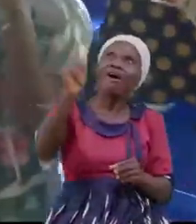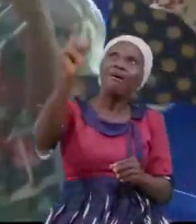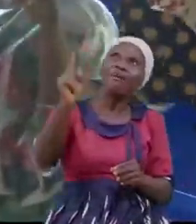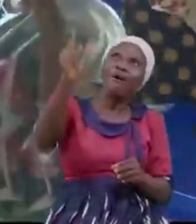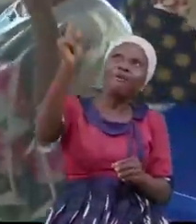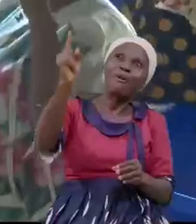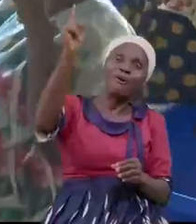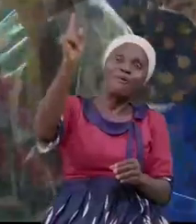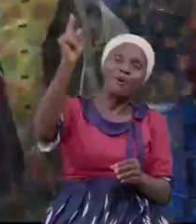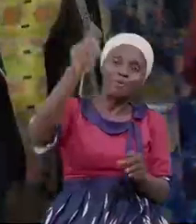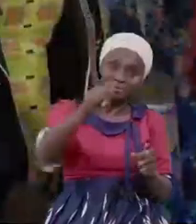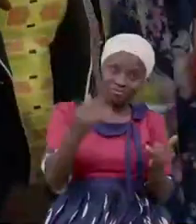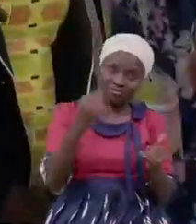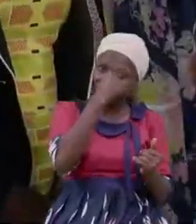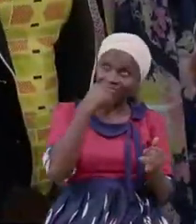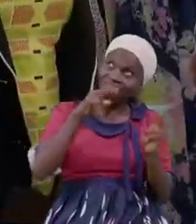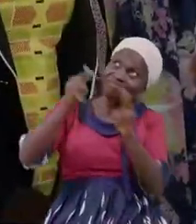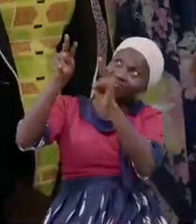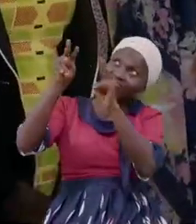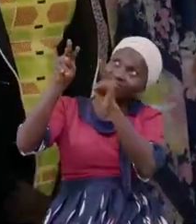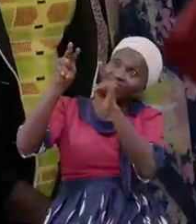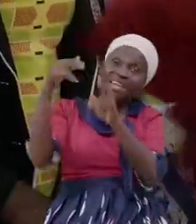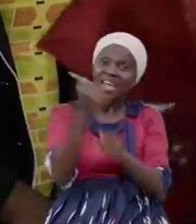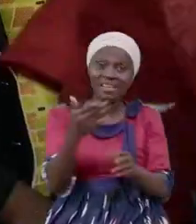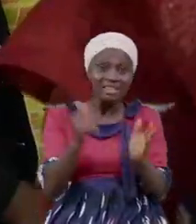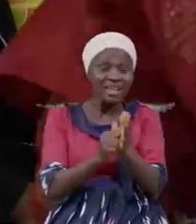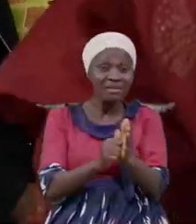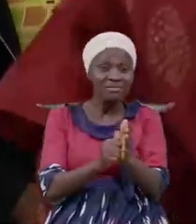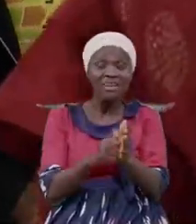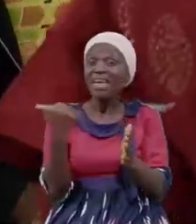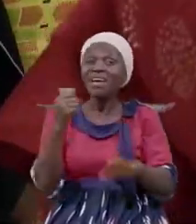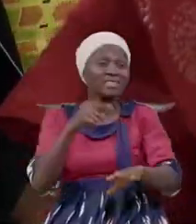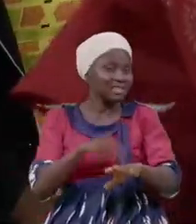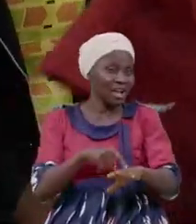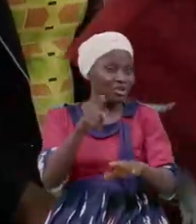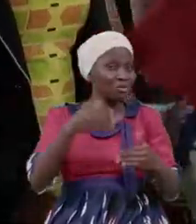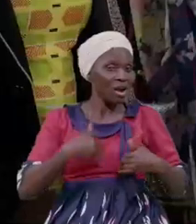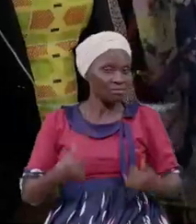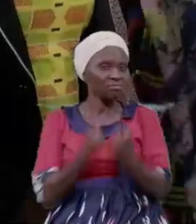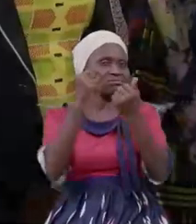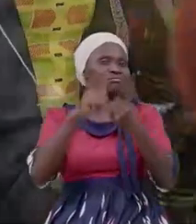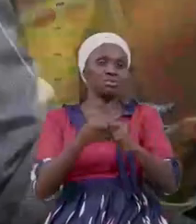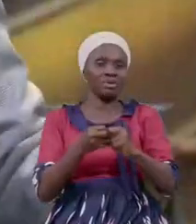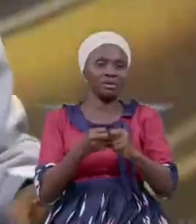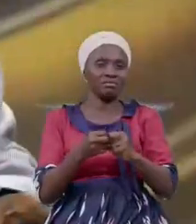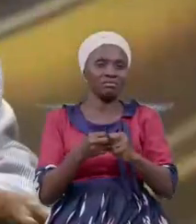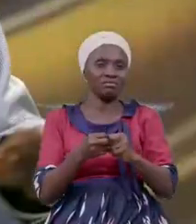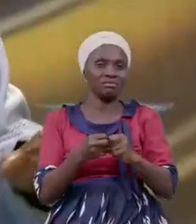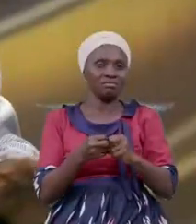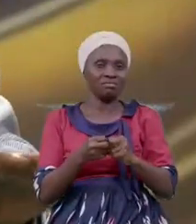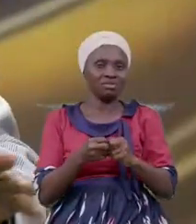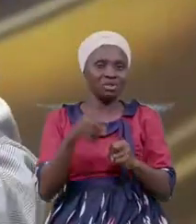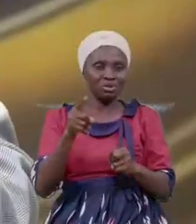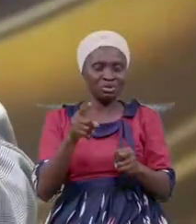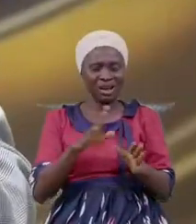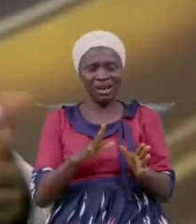le haut chaque fois que vous faites vous faites face à un défi vous regardez à gauche à